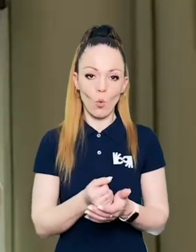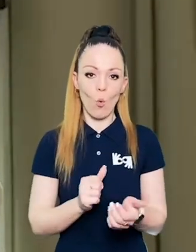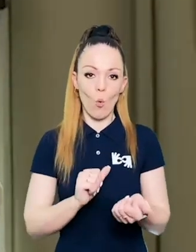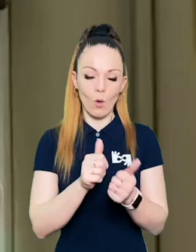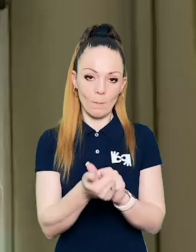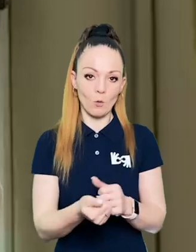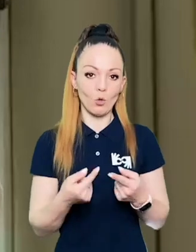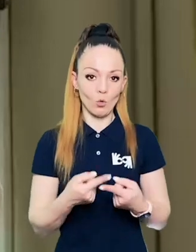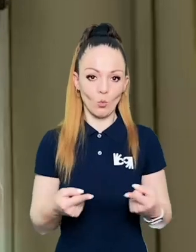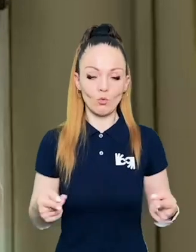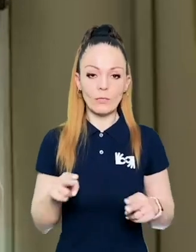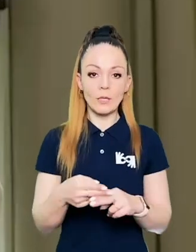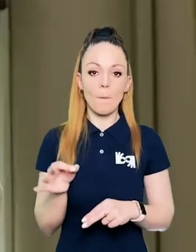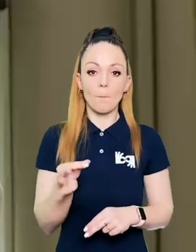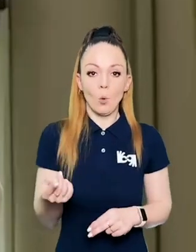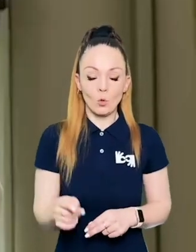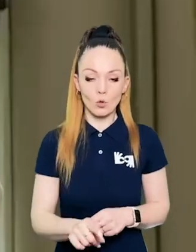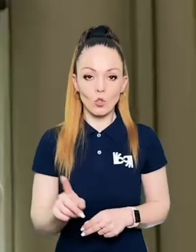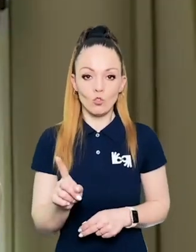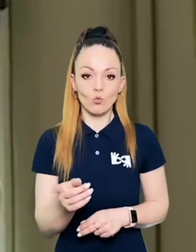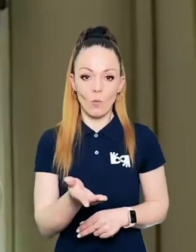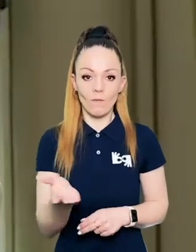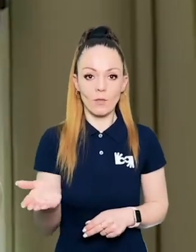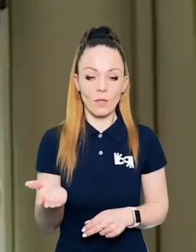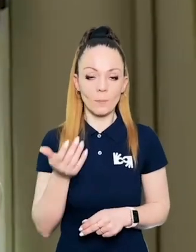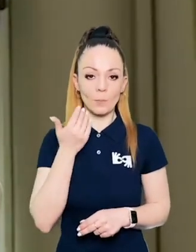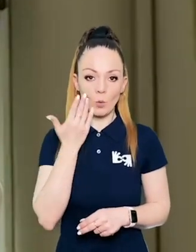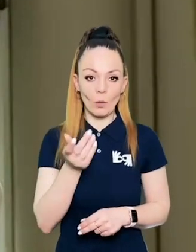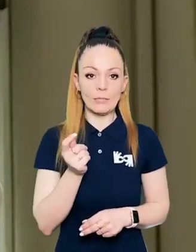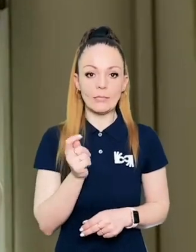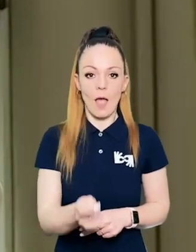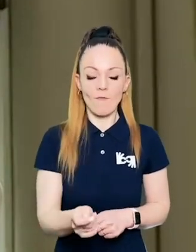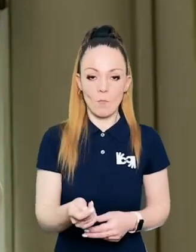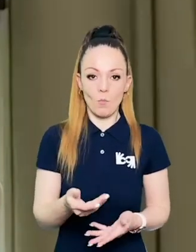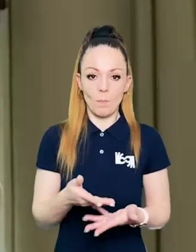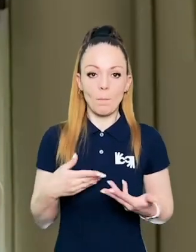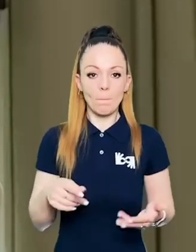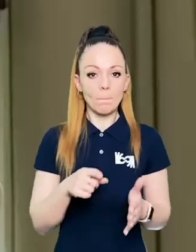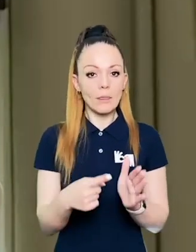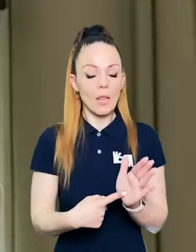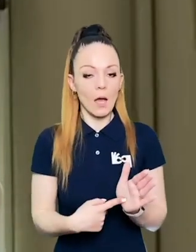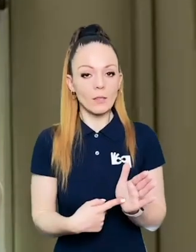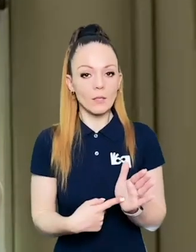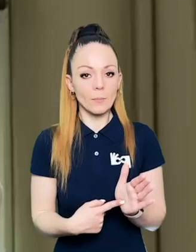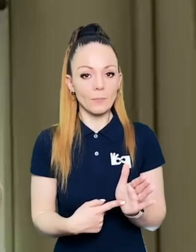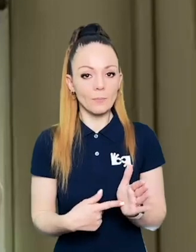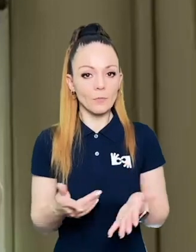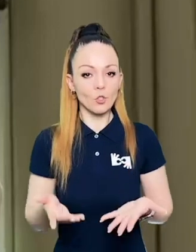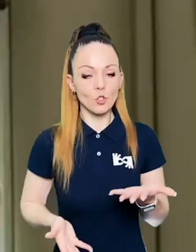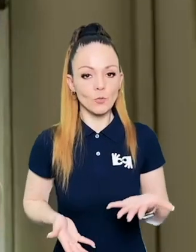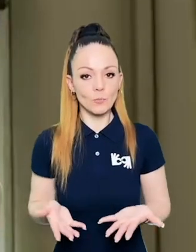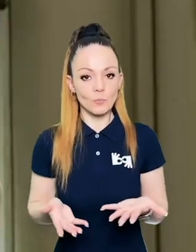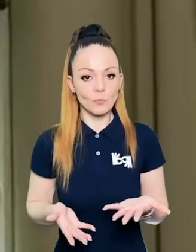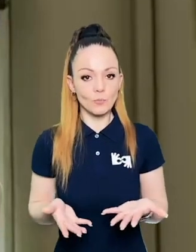діалогу, до обміну тощо. Це про те, що ви, коли ставимо ми питання, чи